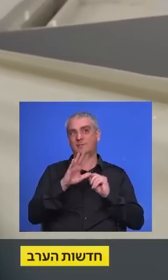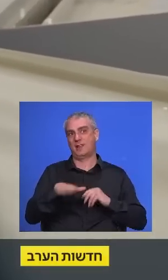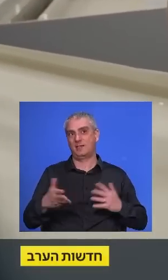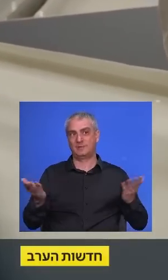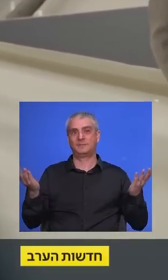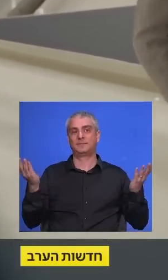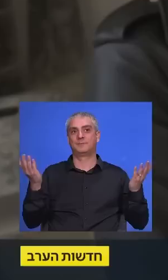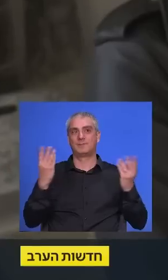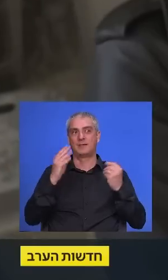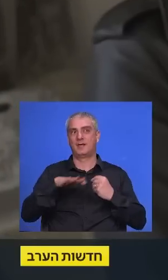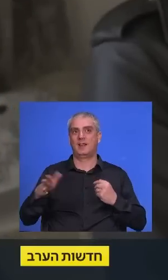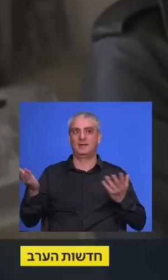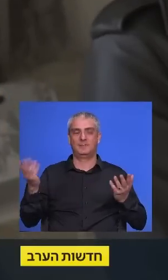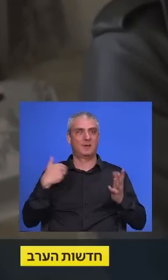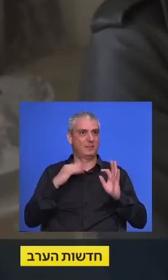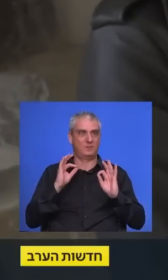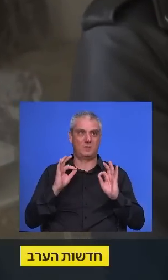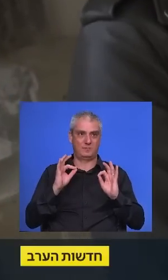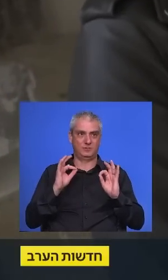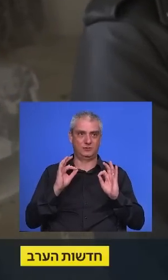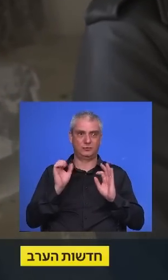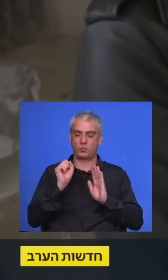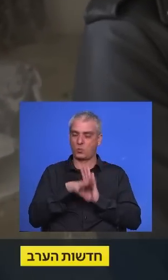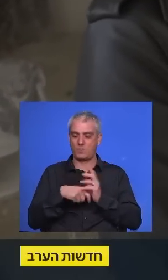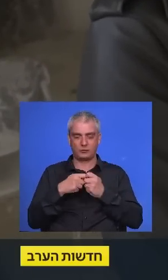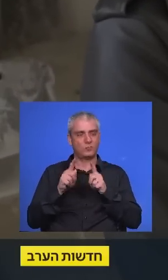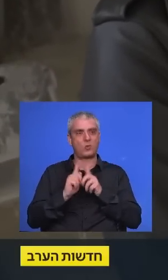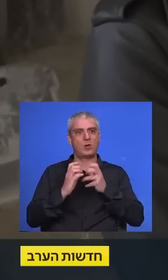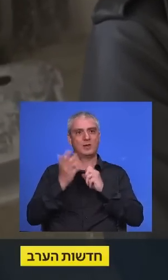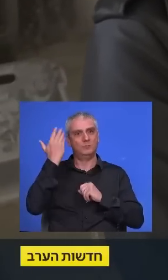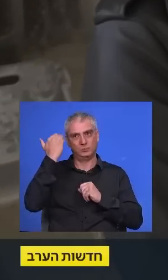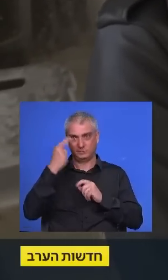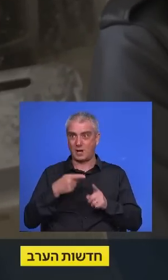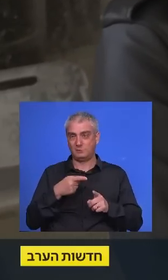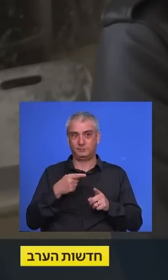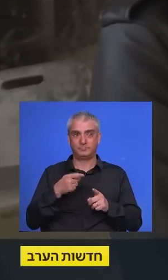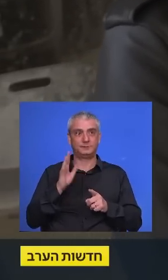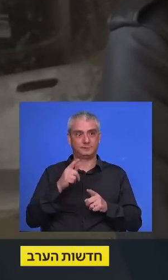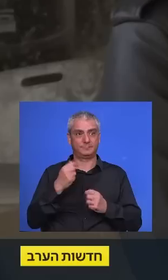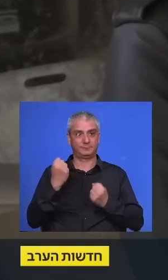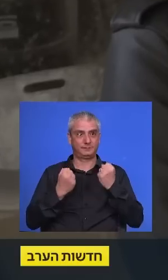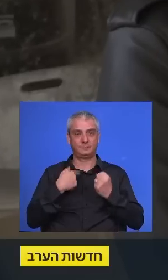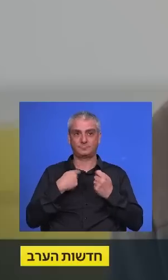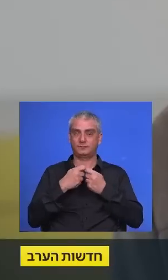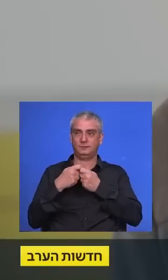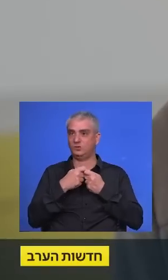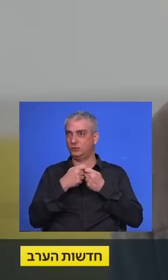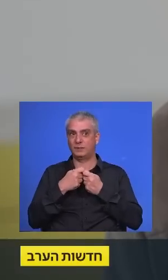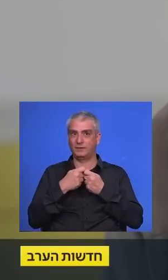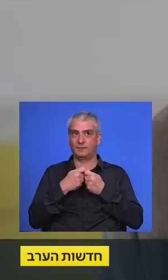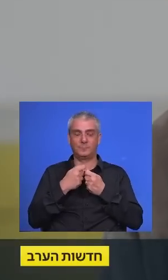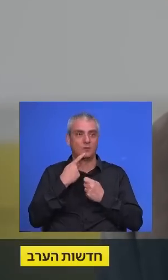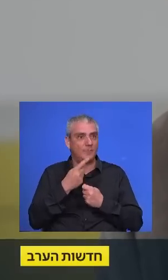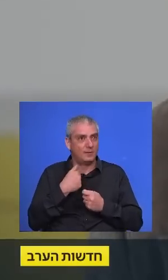ועם הרבה ילדים. אנחנו ממש בקופה שיתופית, כמו קיבוץ של פעם, וגם הרכבים שלנו הם משותפים. זאת אומרת